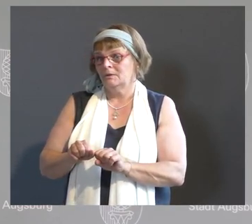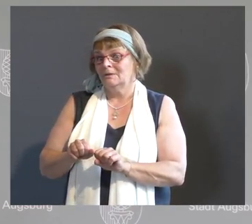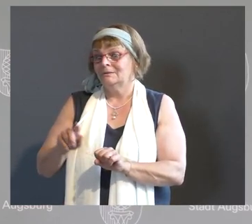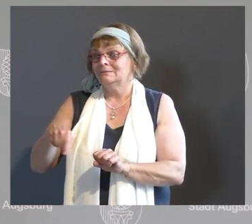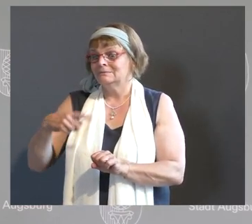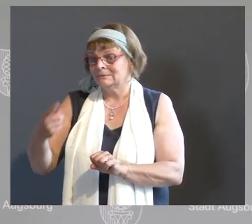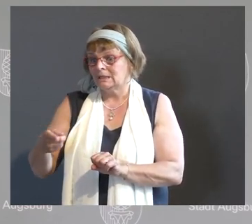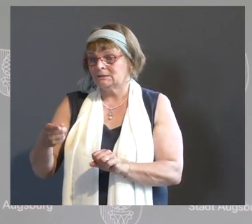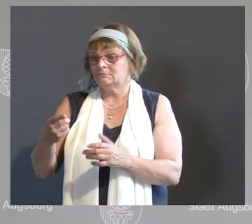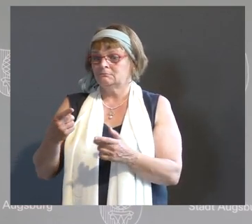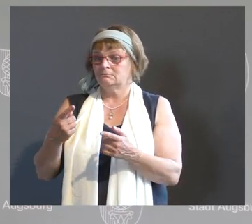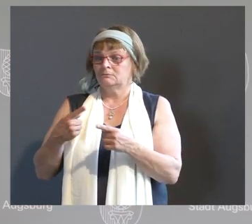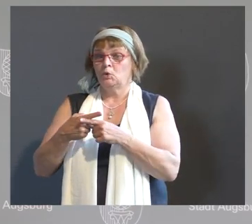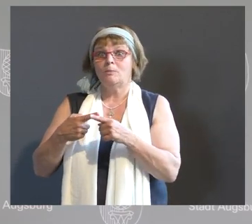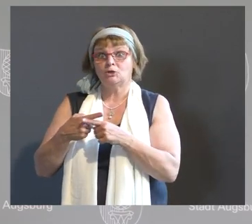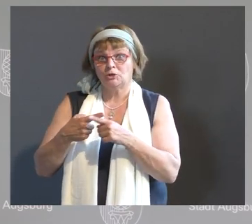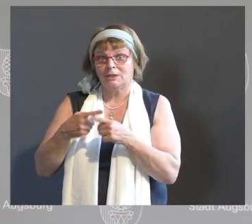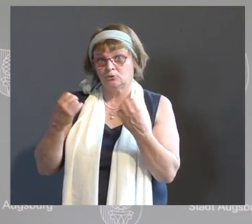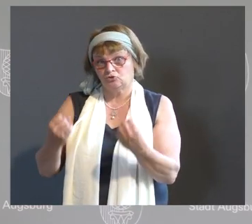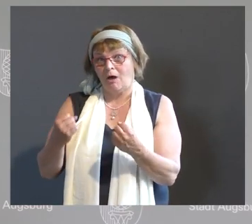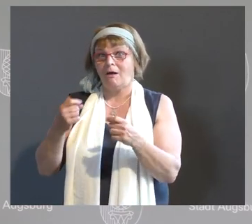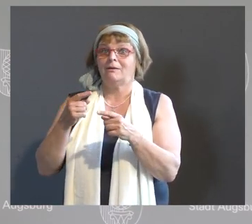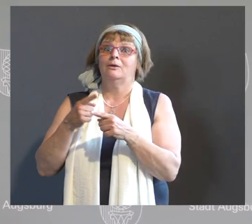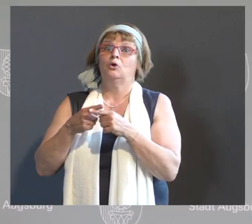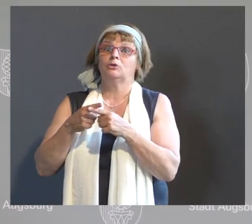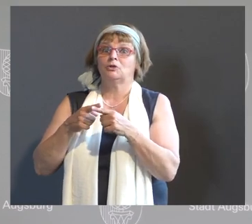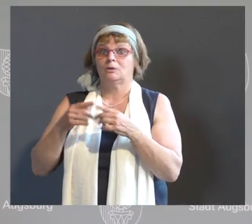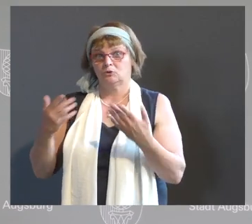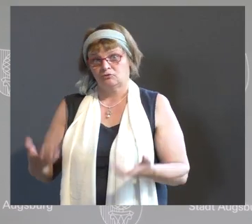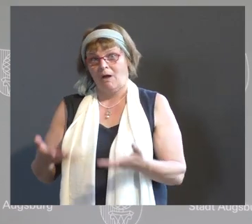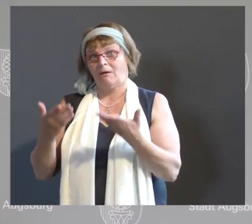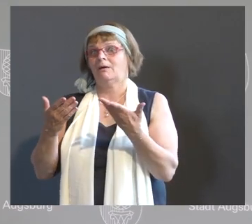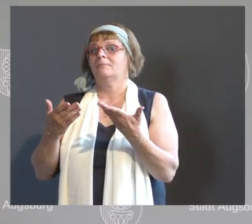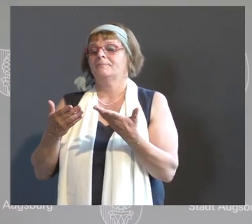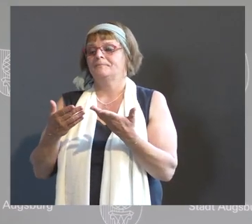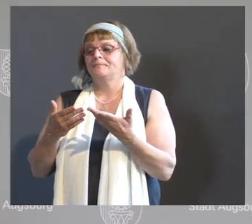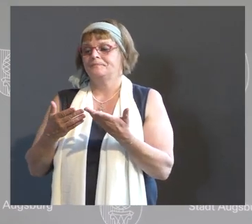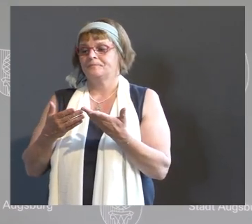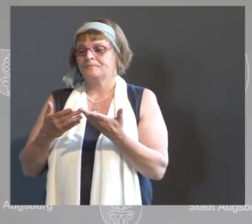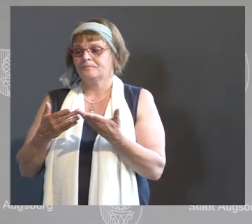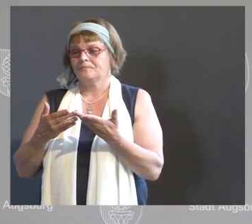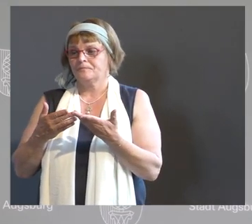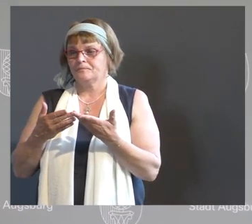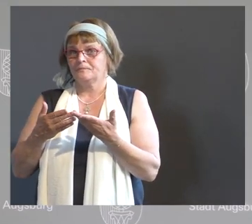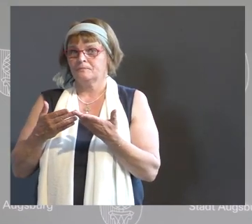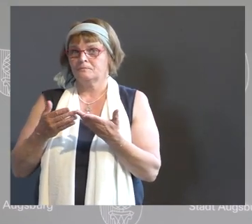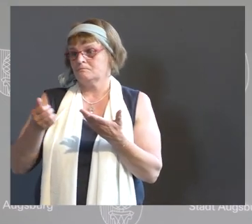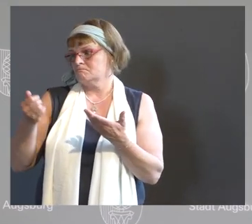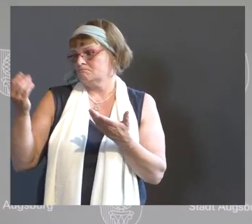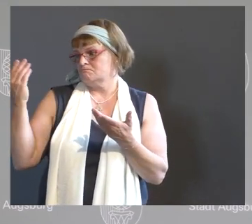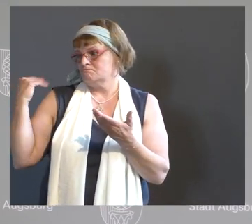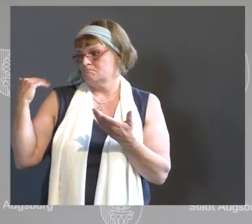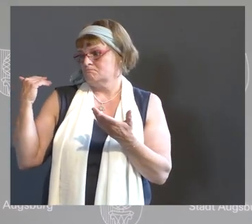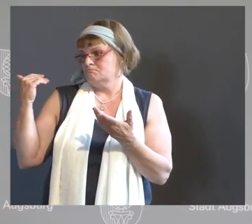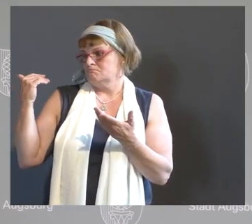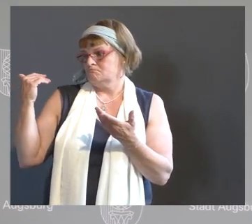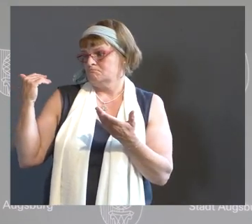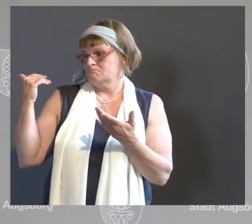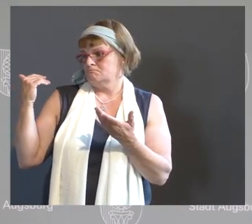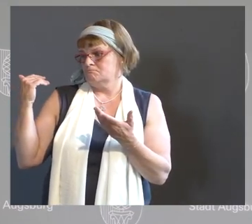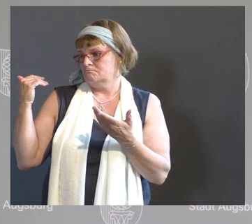oder weniger starke Überschneidung mit dem Klientel gibt, das uns vor einem Monat im